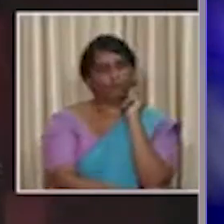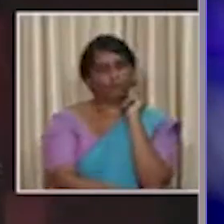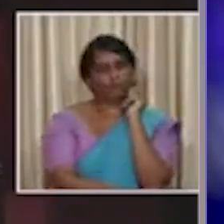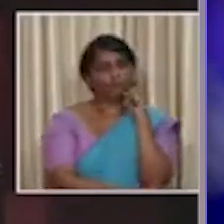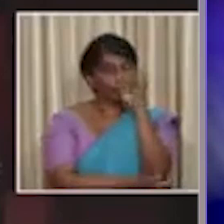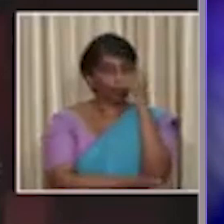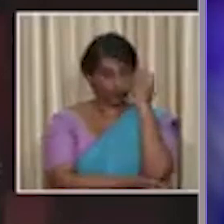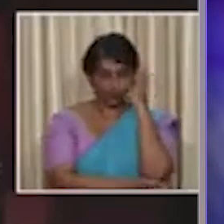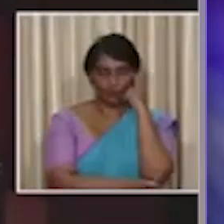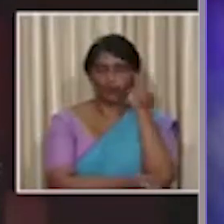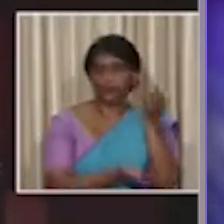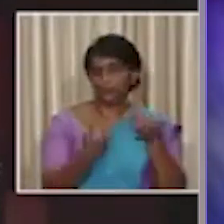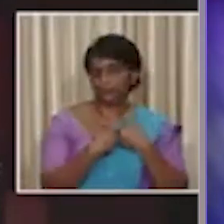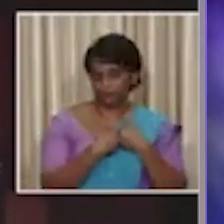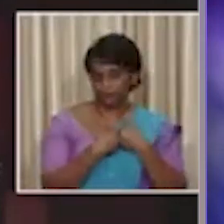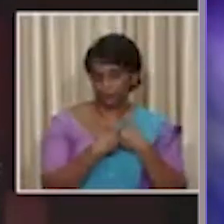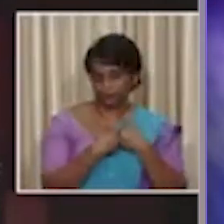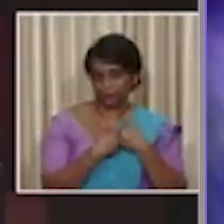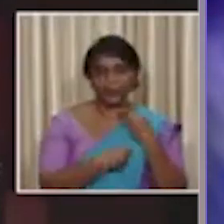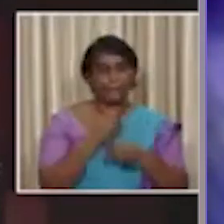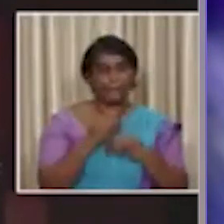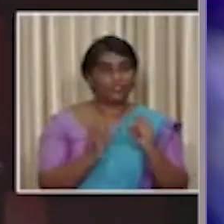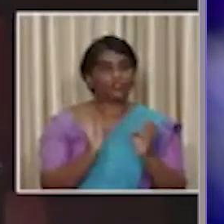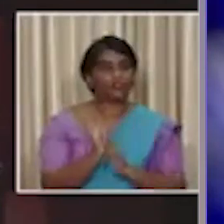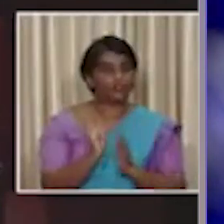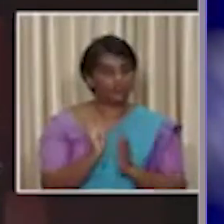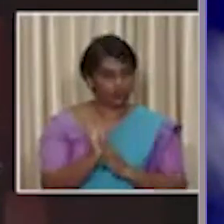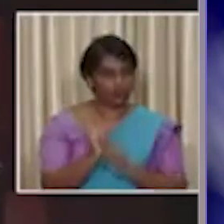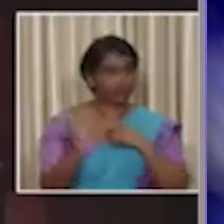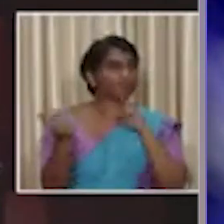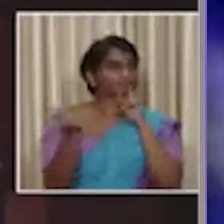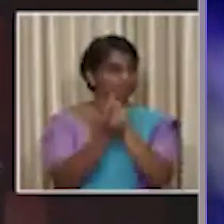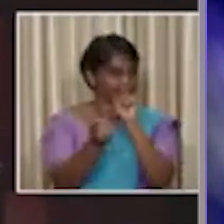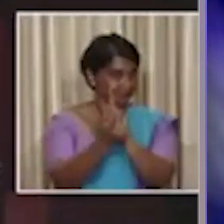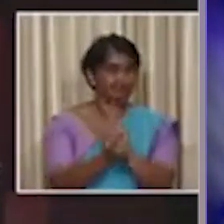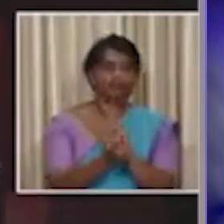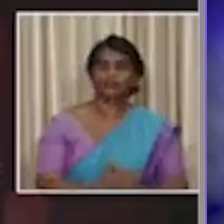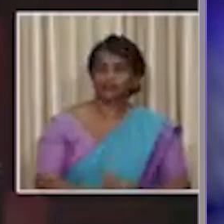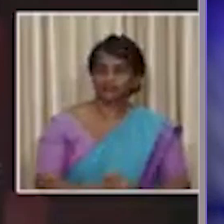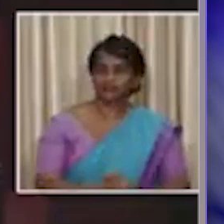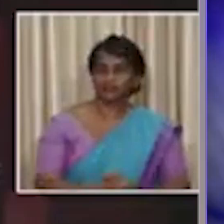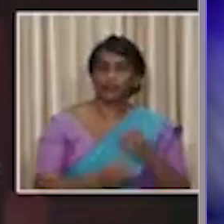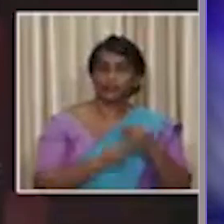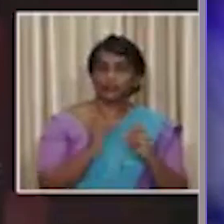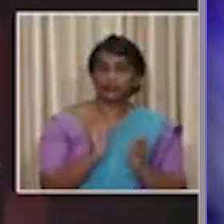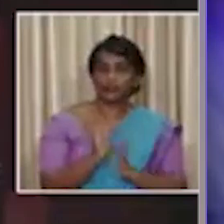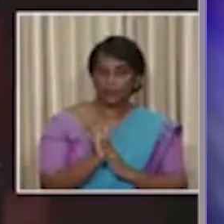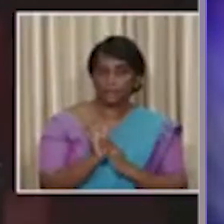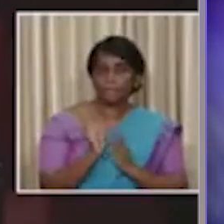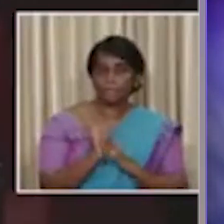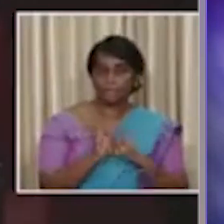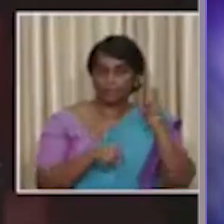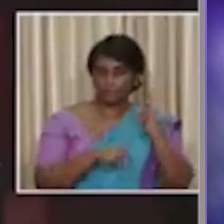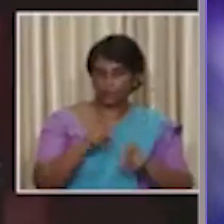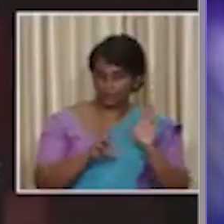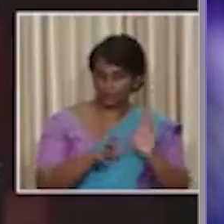என்றாலும் தற்போது உயர் நீதிமன்றம் இது தொடர்பாக வரலாற்று சிறப்புமிக்க தீர்ப்பொன்றை வழங்கியிருக்கிறது. இவ்வாறு எதிர்க்கட்சித் தலைவர்